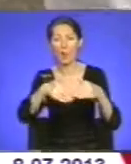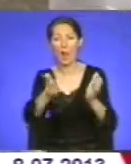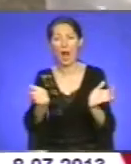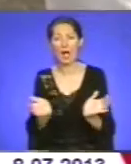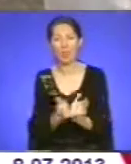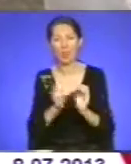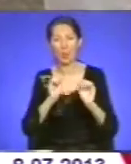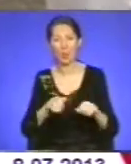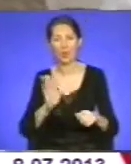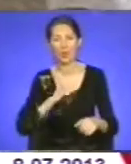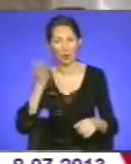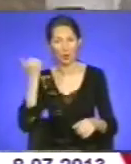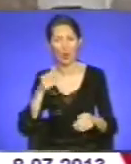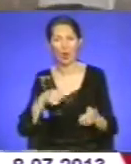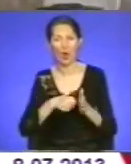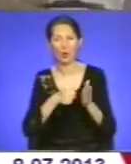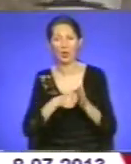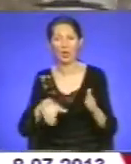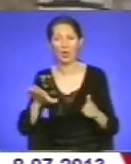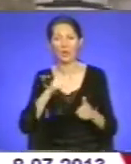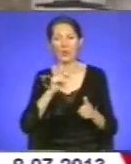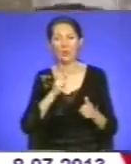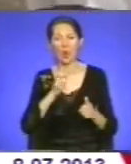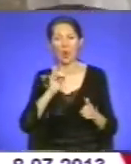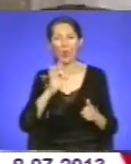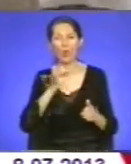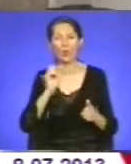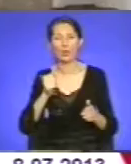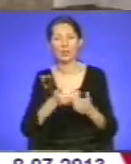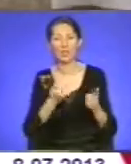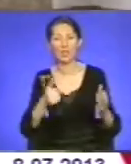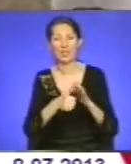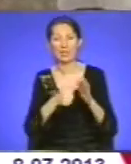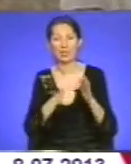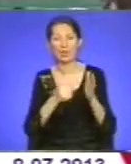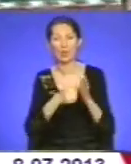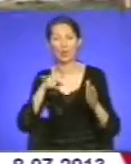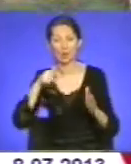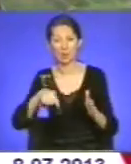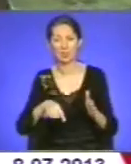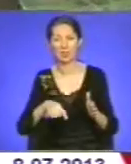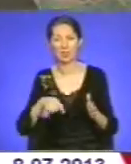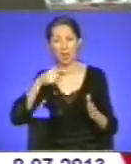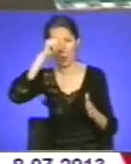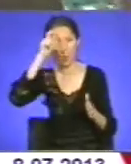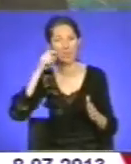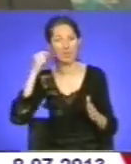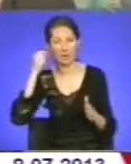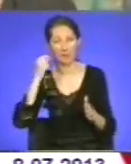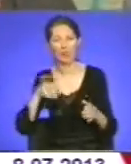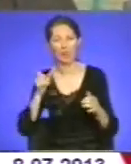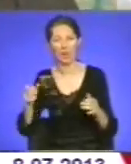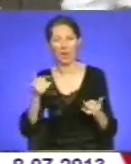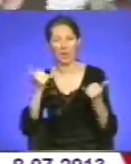нагодувати цілий курінь, а це від 600 до 1000 козаків. Сучасні козаки теж приїхали посвяткувати і